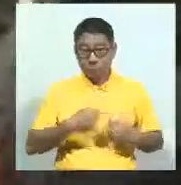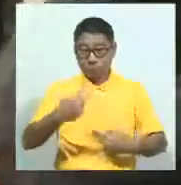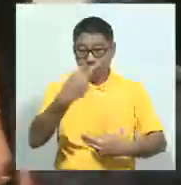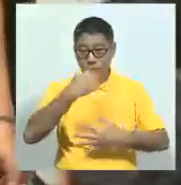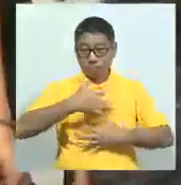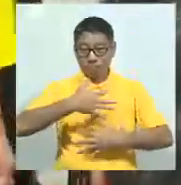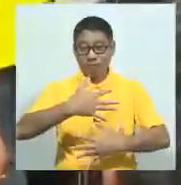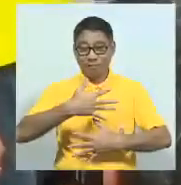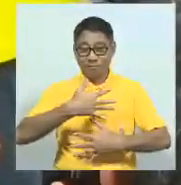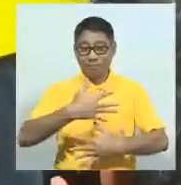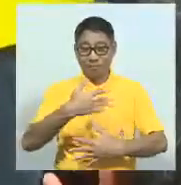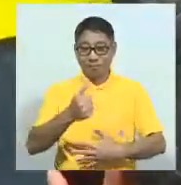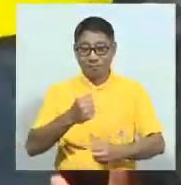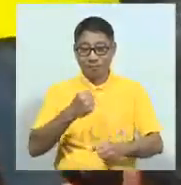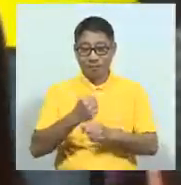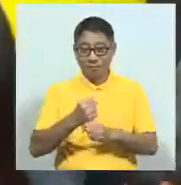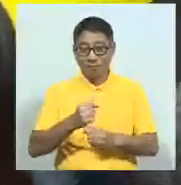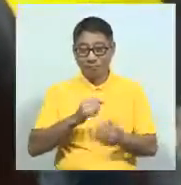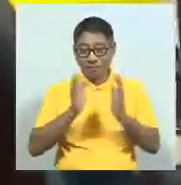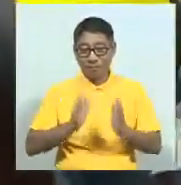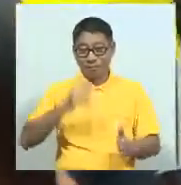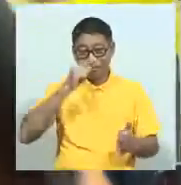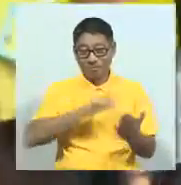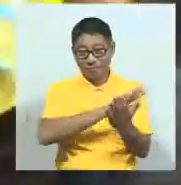ไว้ทำเพื่อคนไทยทั้งประเทศ